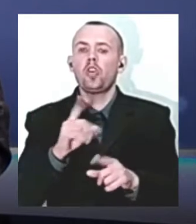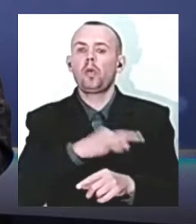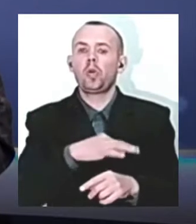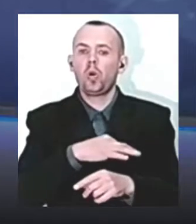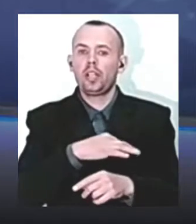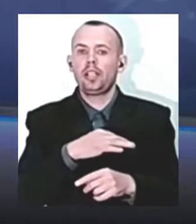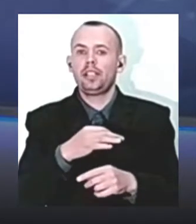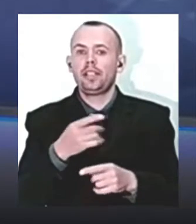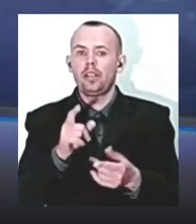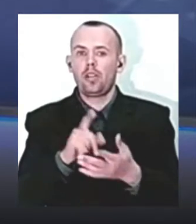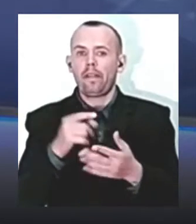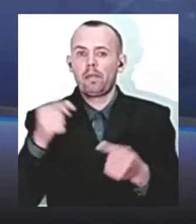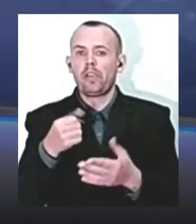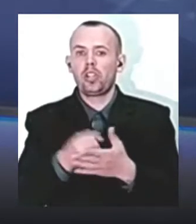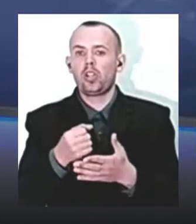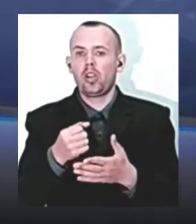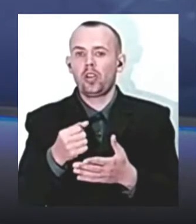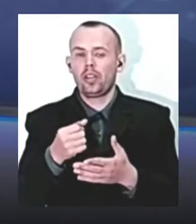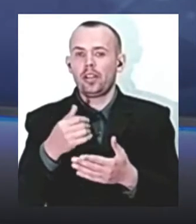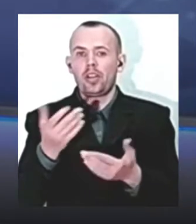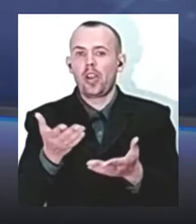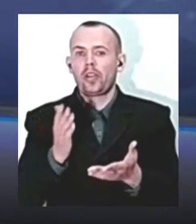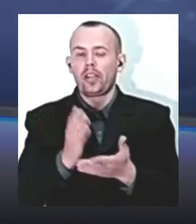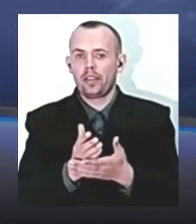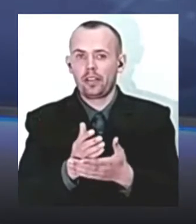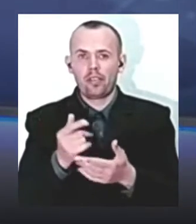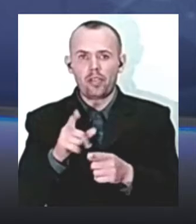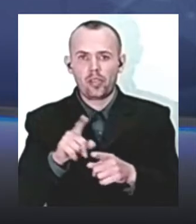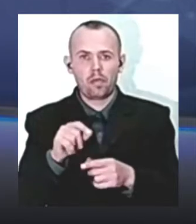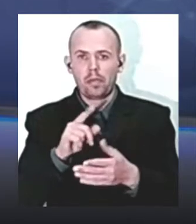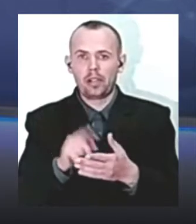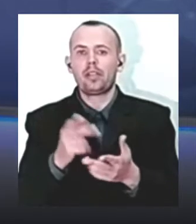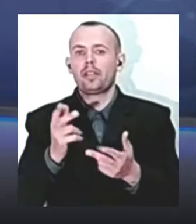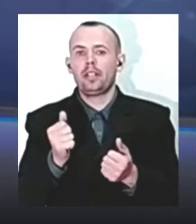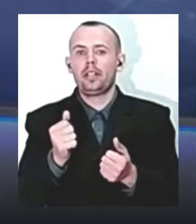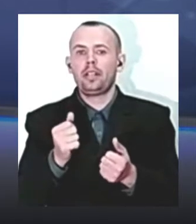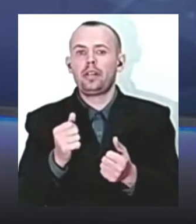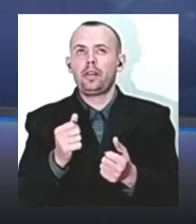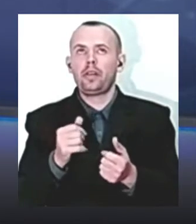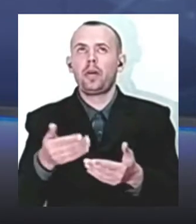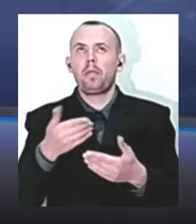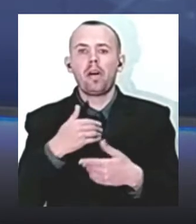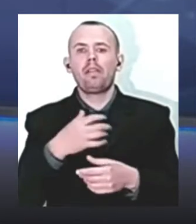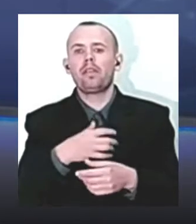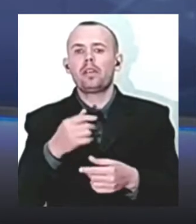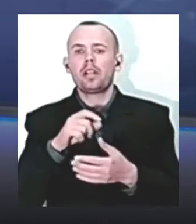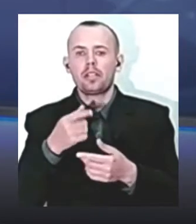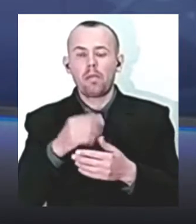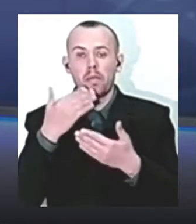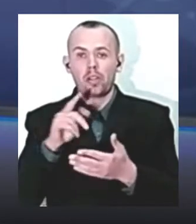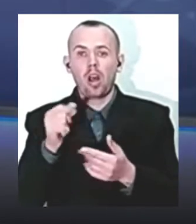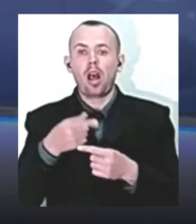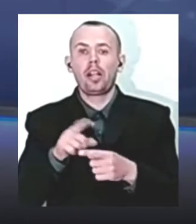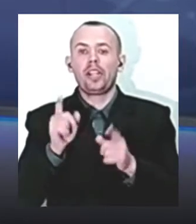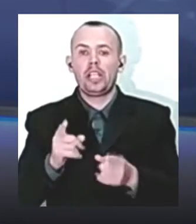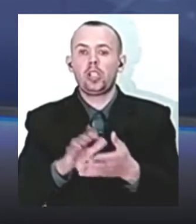відповідно до договорів, які є між... На робочій групі це не розглядалося. Ну, ми виключно запиталися, але дійсно ситуація з